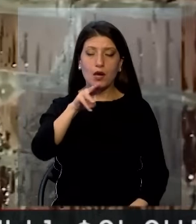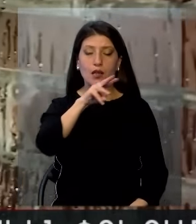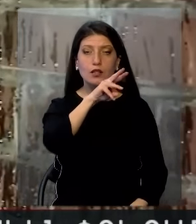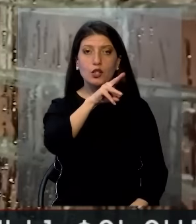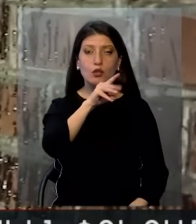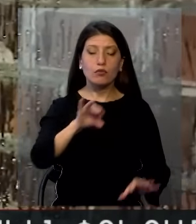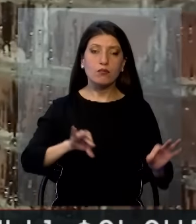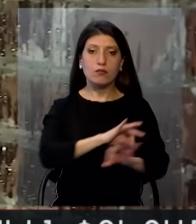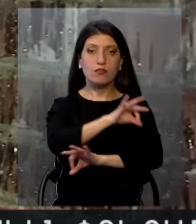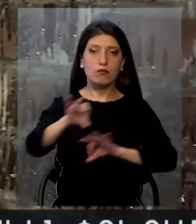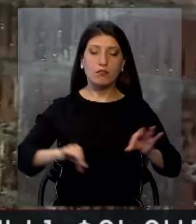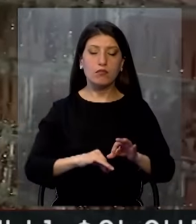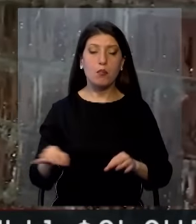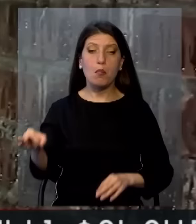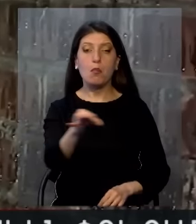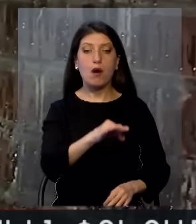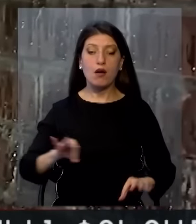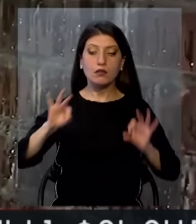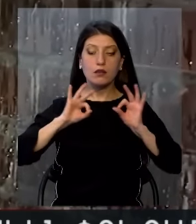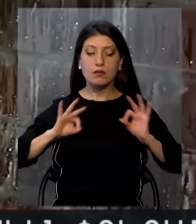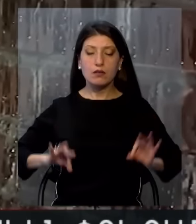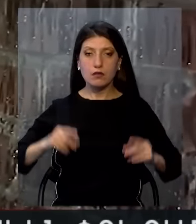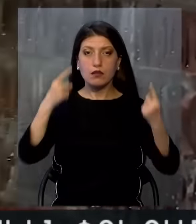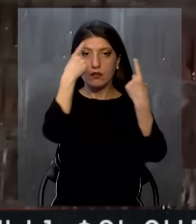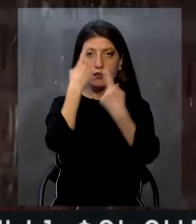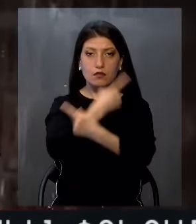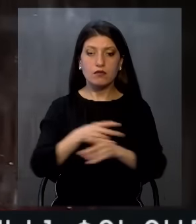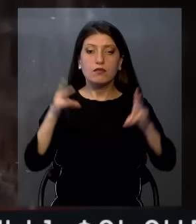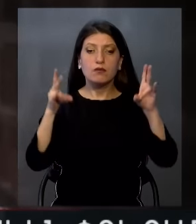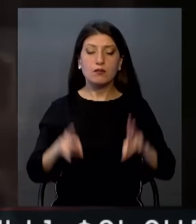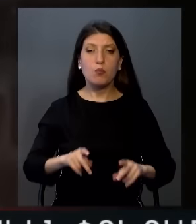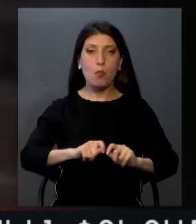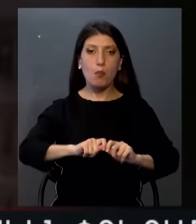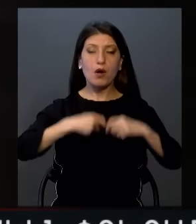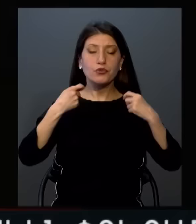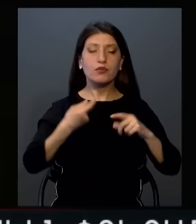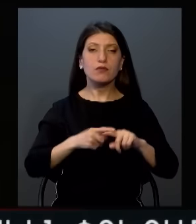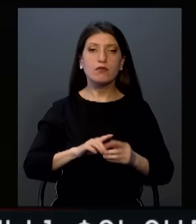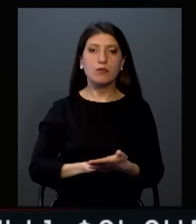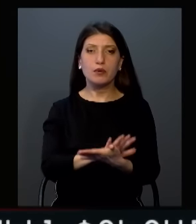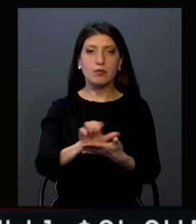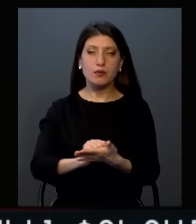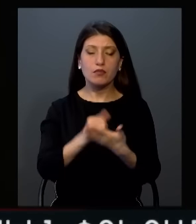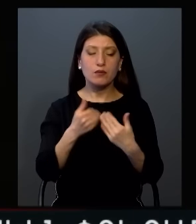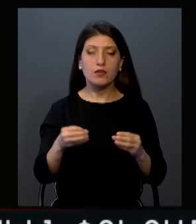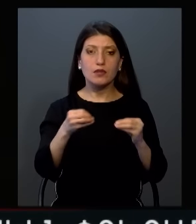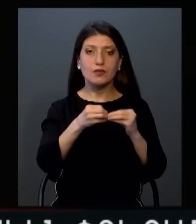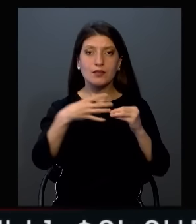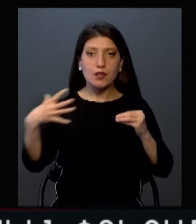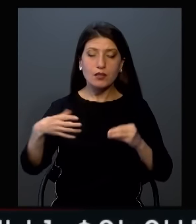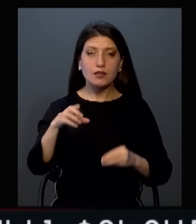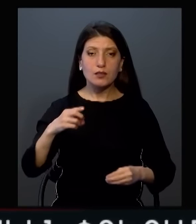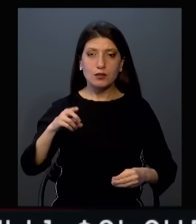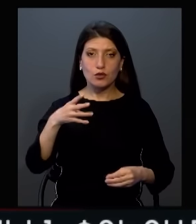տարածք։ Մարզային դատախազությունը նշում է, որ միջադեպի հետևանքով ավերվել է ավելի քան 15 բնակելի շենք։